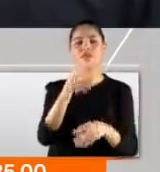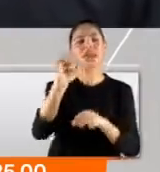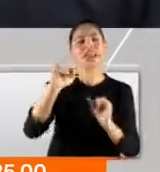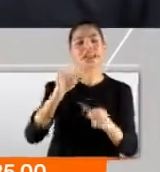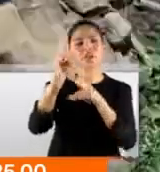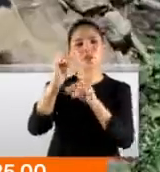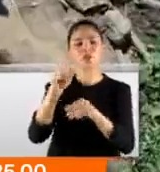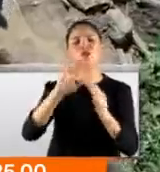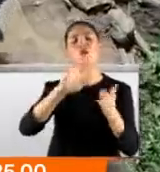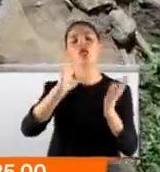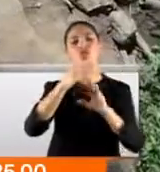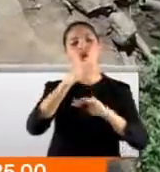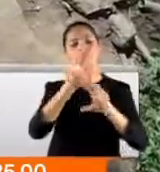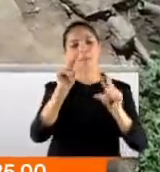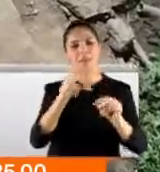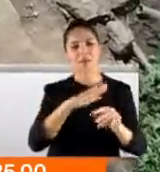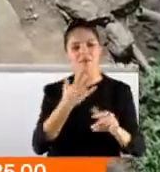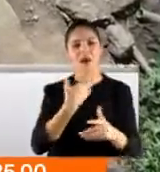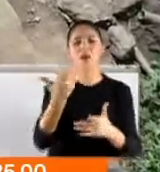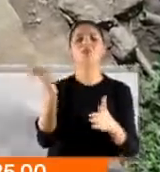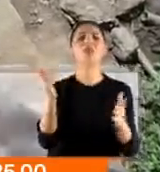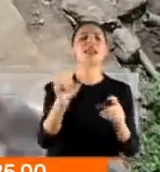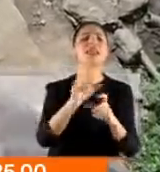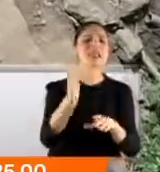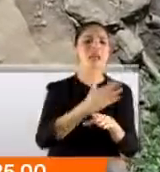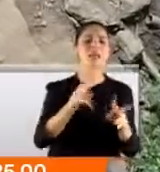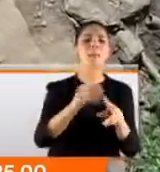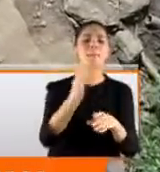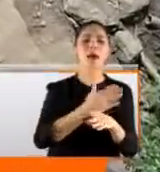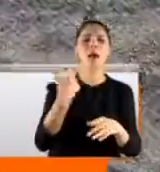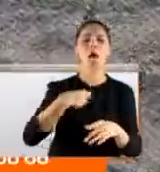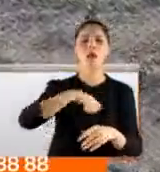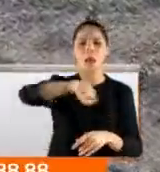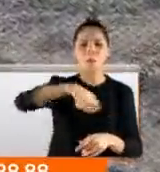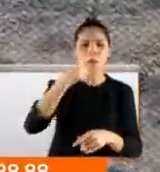dönemini tamamlayacağız. Çeşit çeşit meyve sebzenin yanı sıra özel mama da verilen